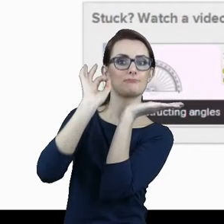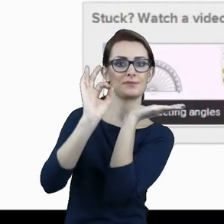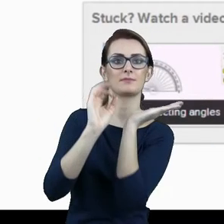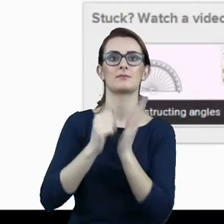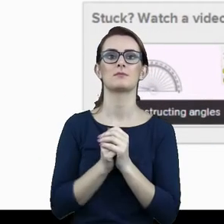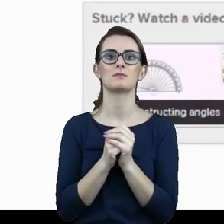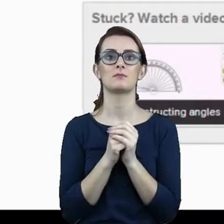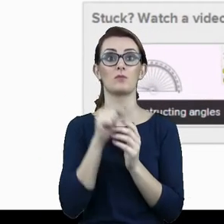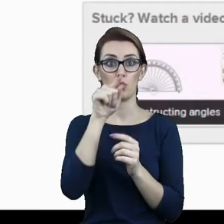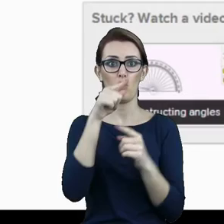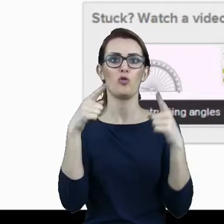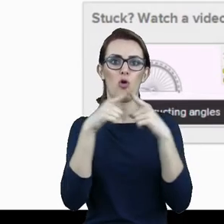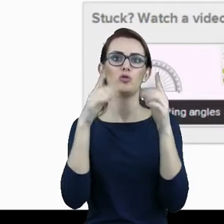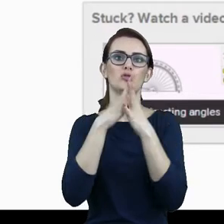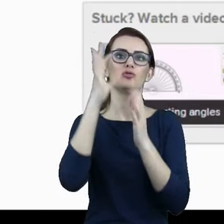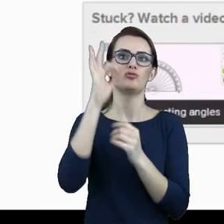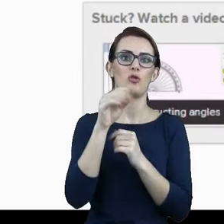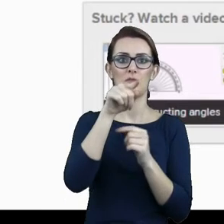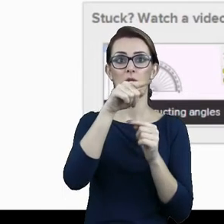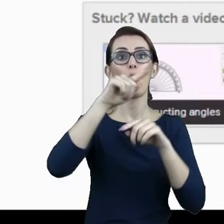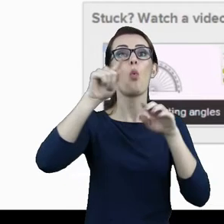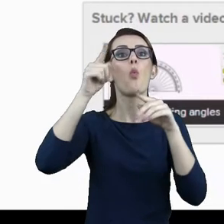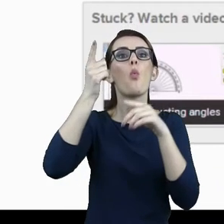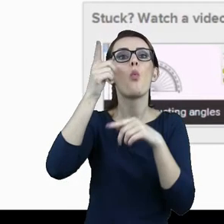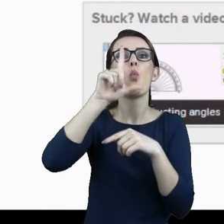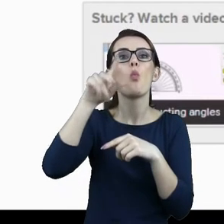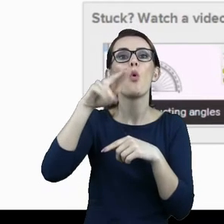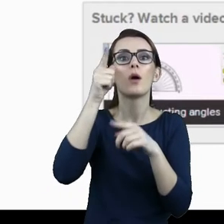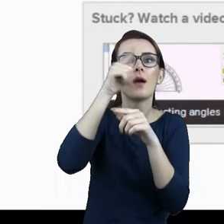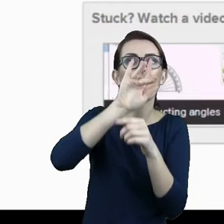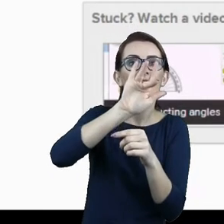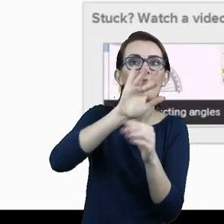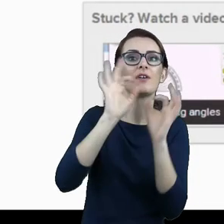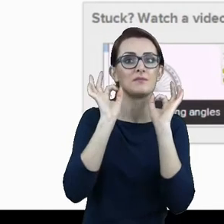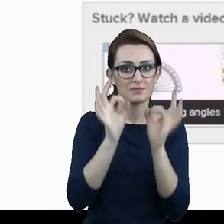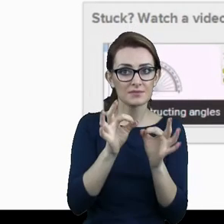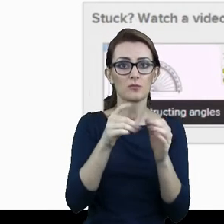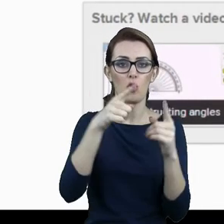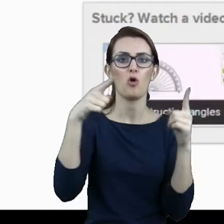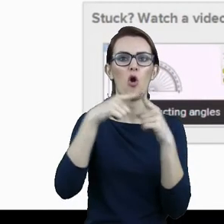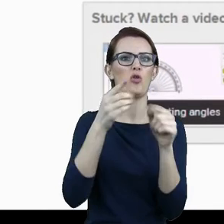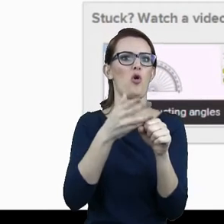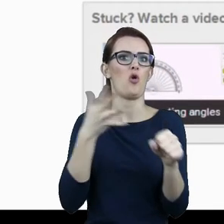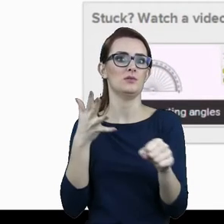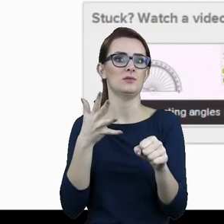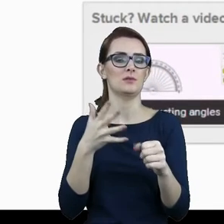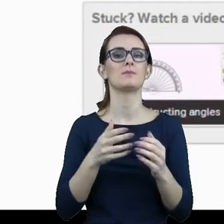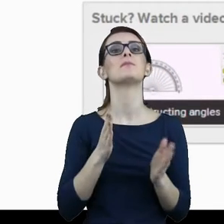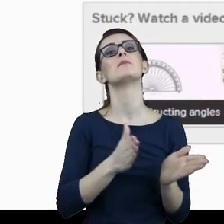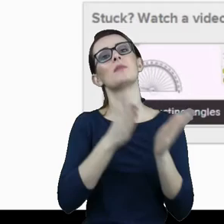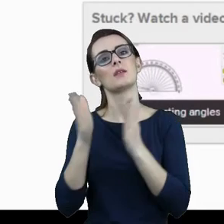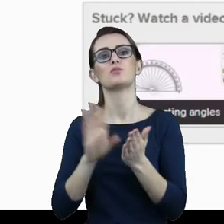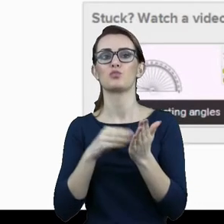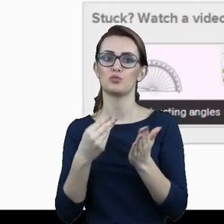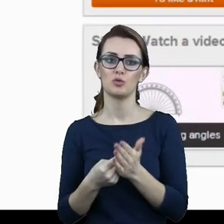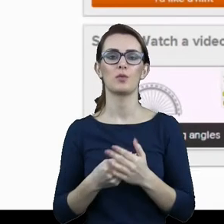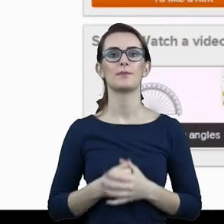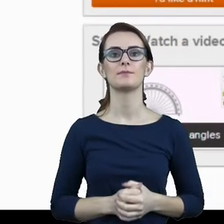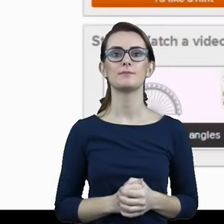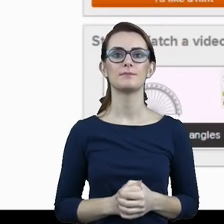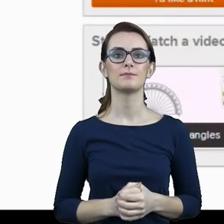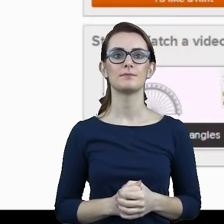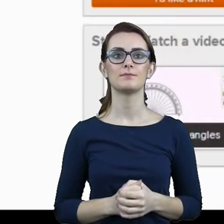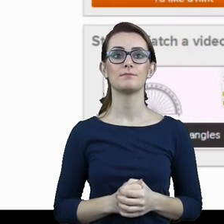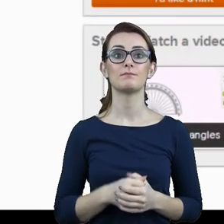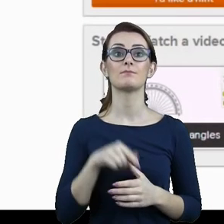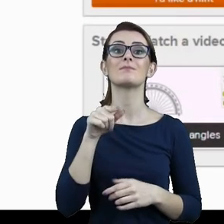Jedno ramie na 0, drugie na 10. To jest kąt 10 stopni. Łuk jest w tym miejscu. 10 stopni to jest kąt ostry. Przejdźmy